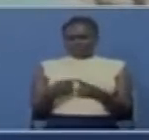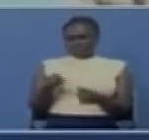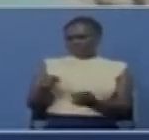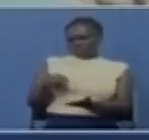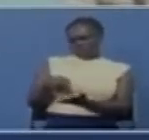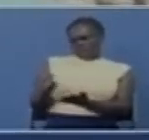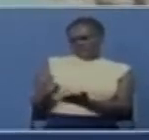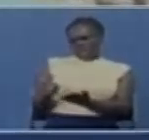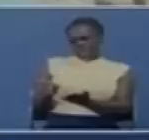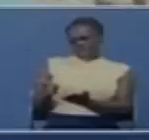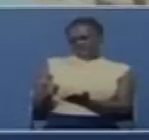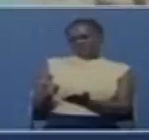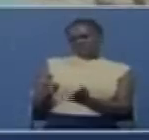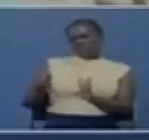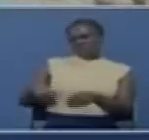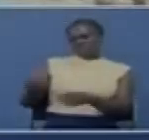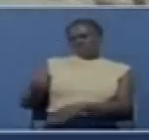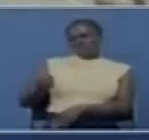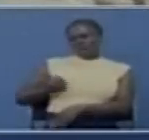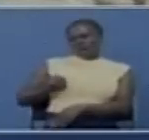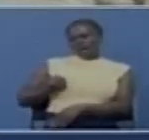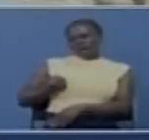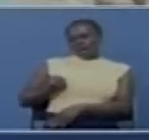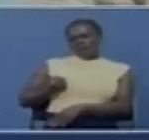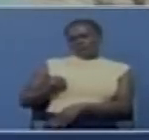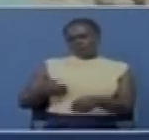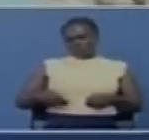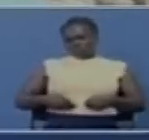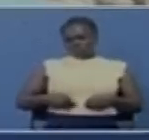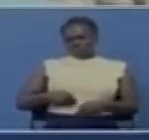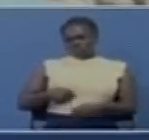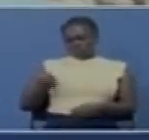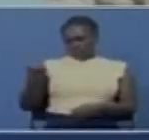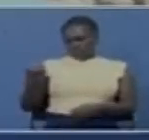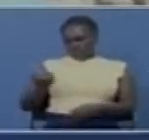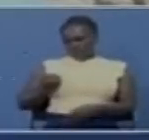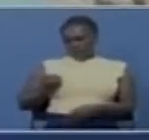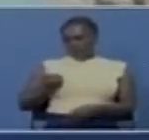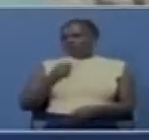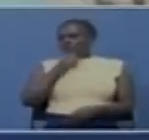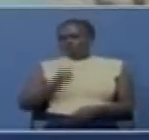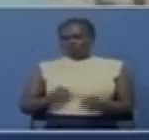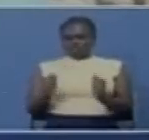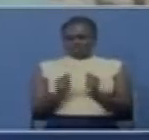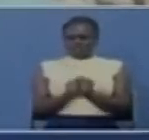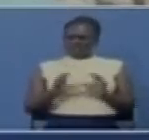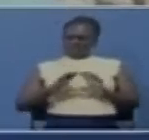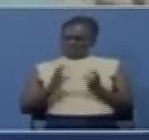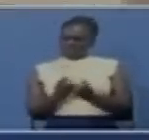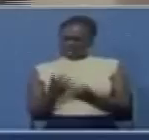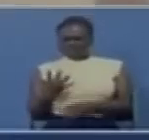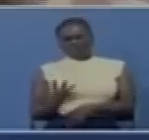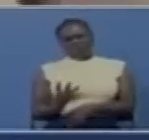ameshindwa kulipa, ilibidi ampatie kijana wa hiyo boma msichana wake wa miaka 10. Huyo ni mtoto wa darasa la